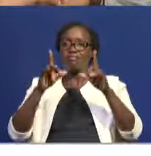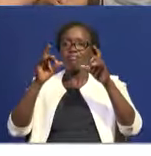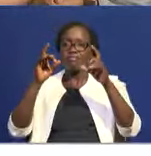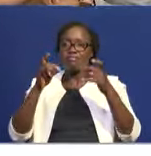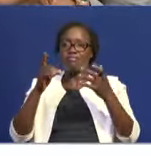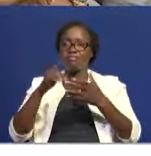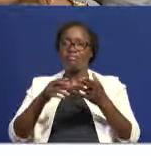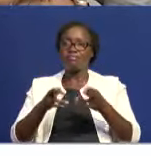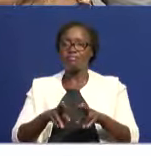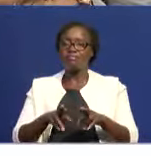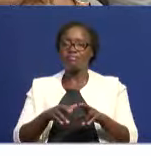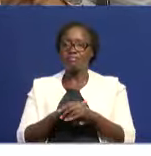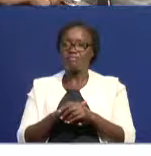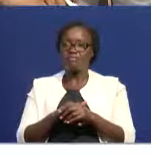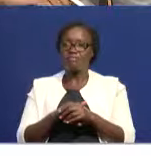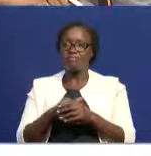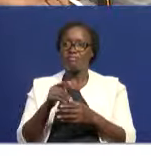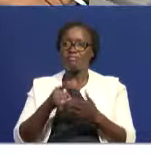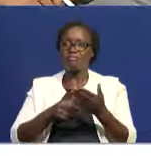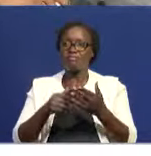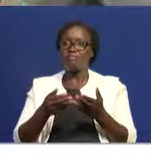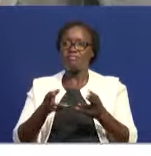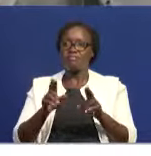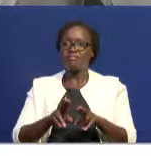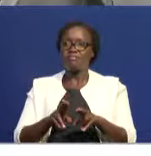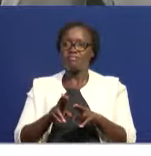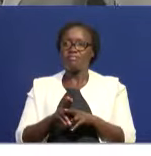kwa moja masuala ambayo yanaelekea katika